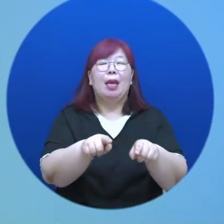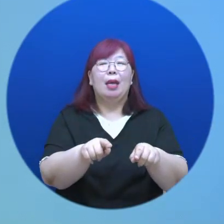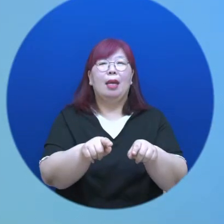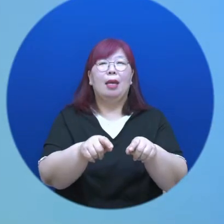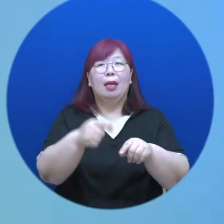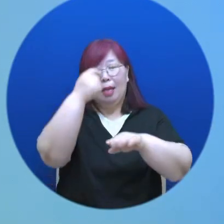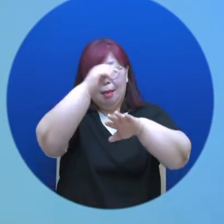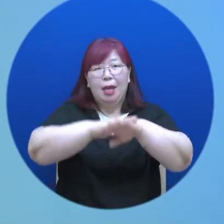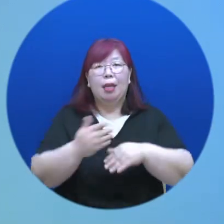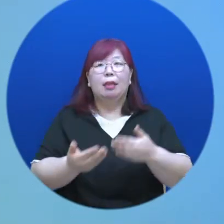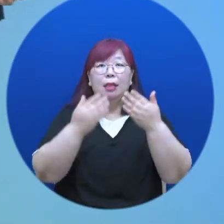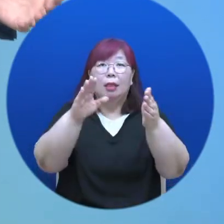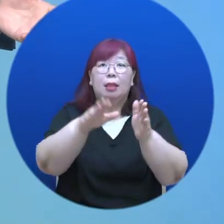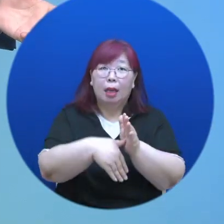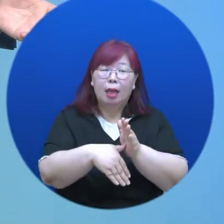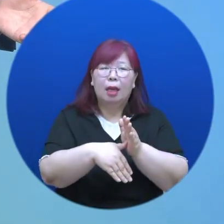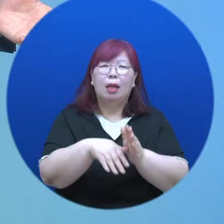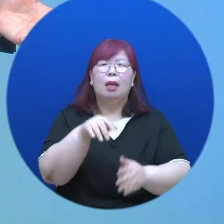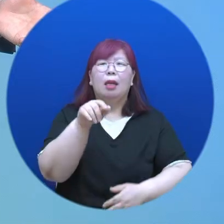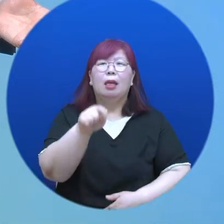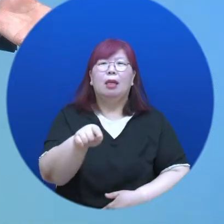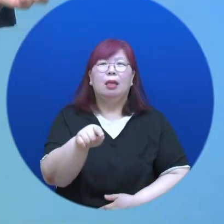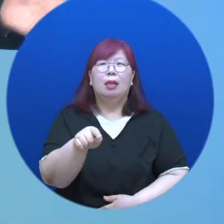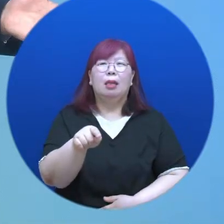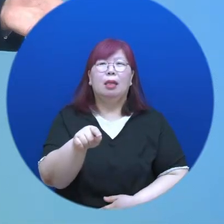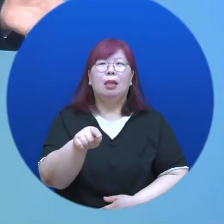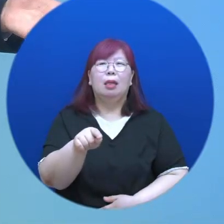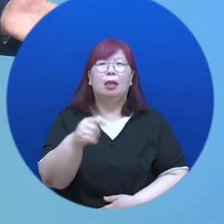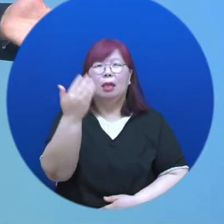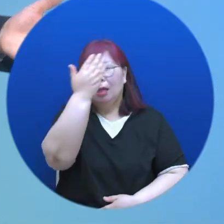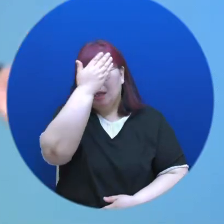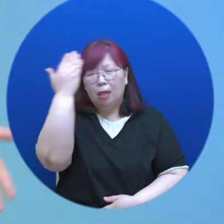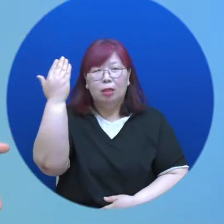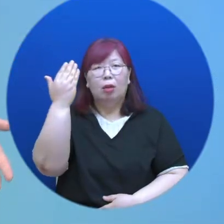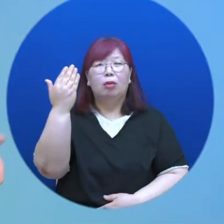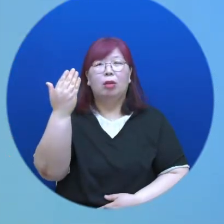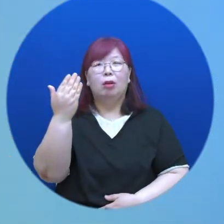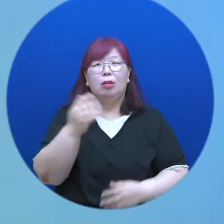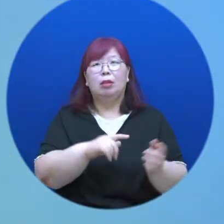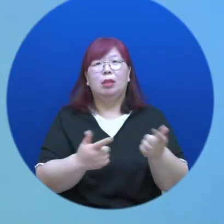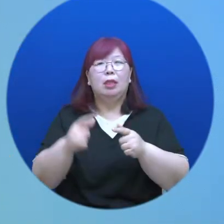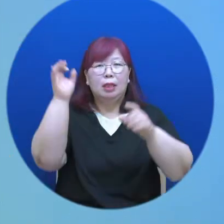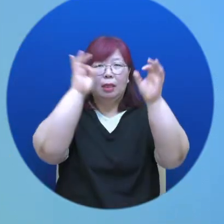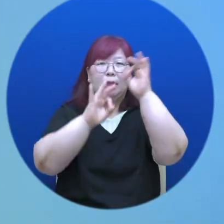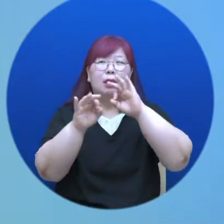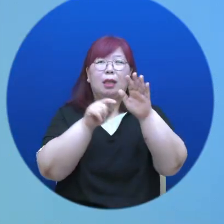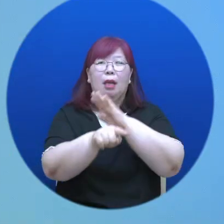이 청년들이, 청소년들이 찾아갈 어른들이 바로 저런 어른들이구나.